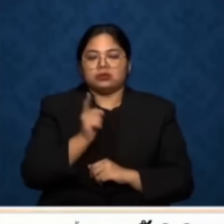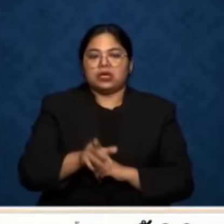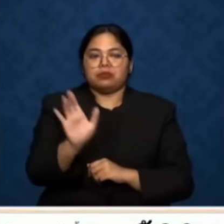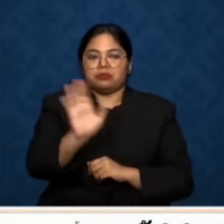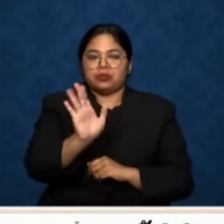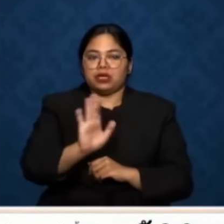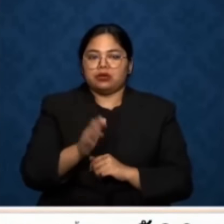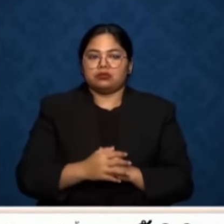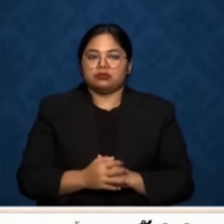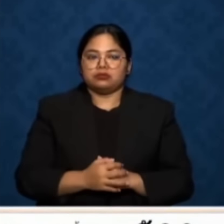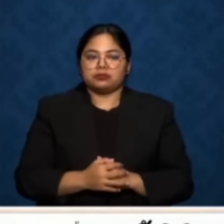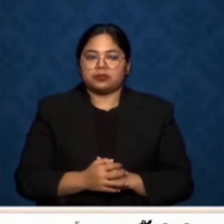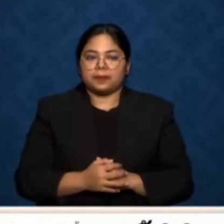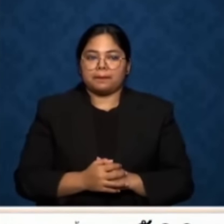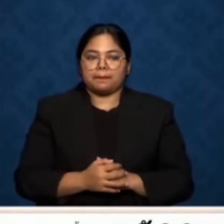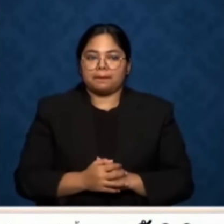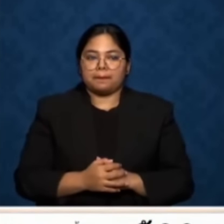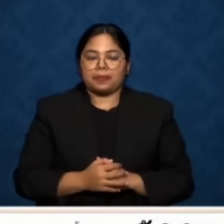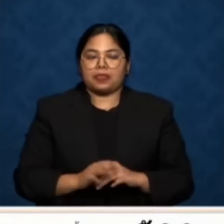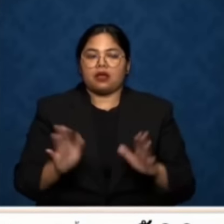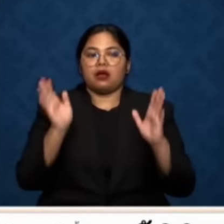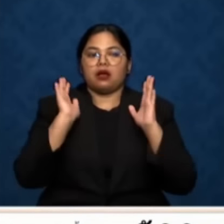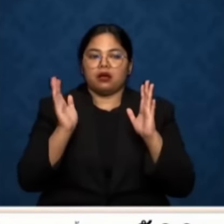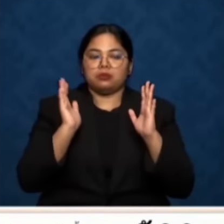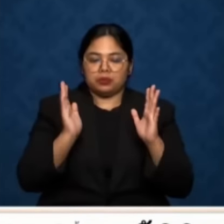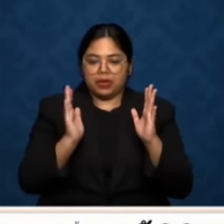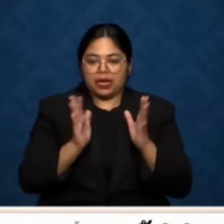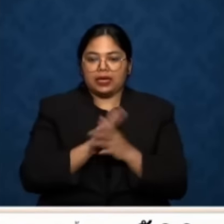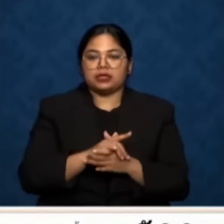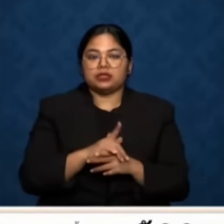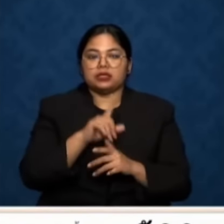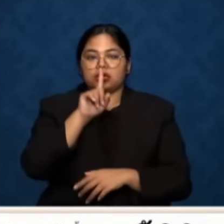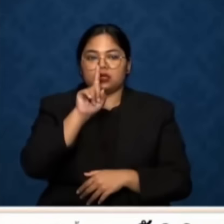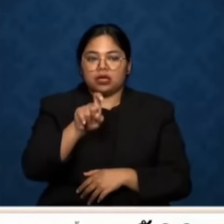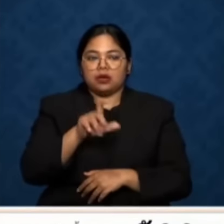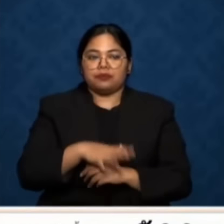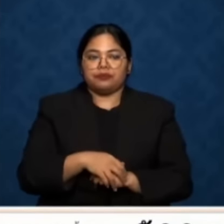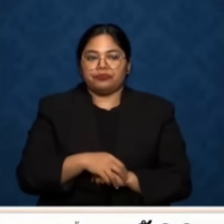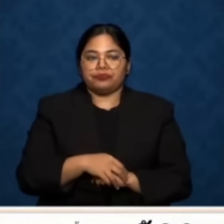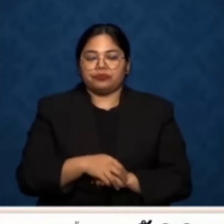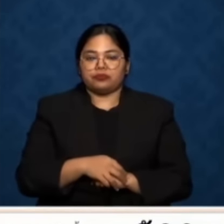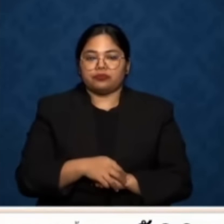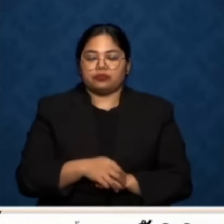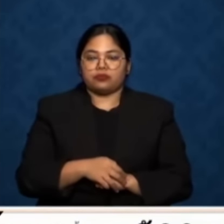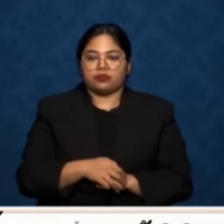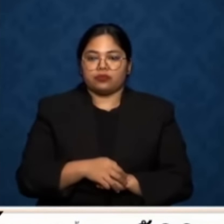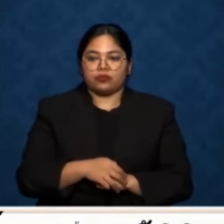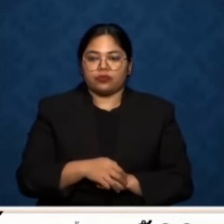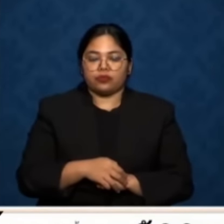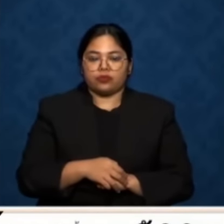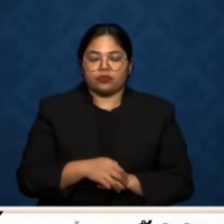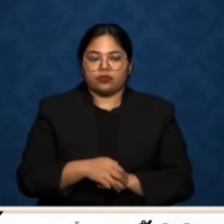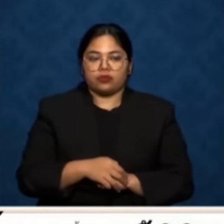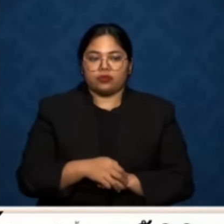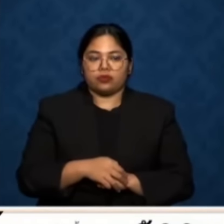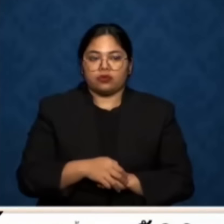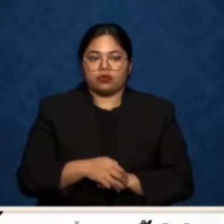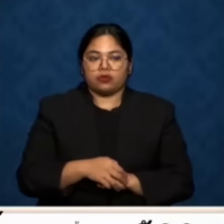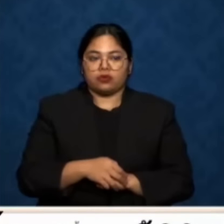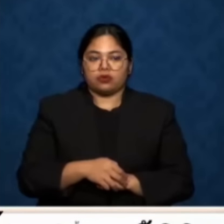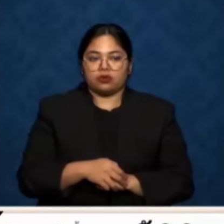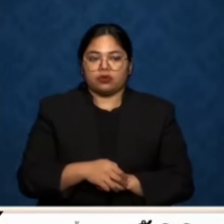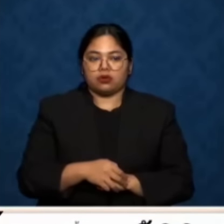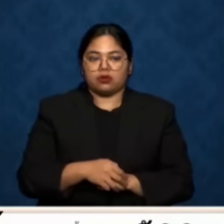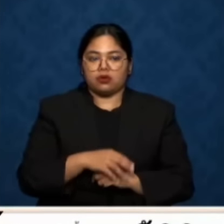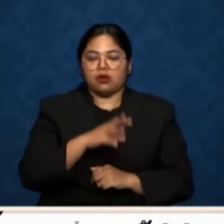ณครับก็คิดว่าท่านผู้อภิปรายก็เข้าสู่คำถามท่านมีเท่าไหร่นะ633ใช่ไหมฮะกับ632